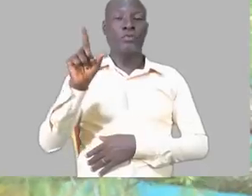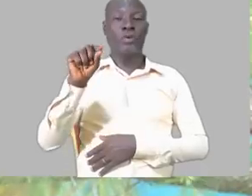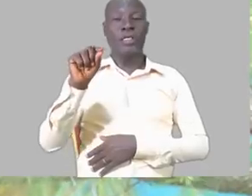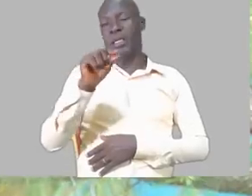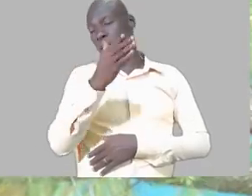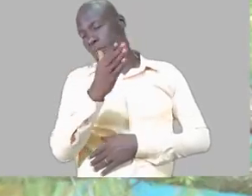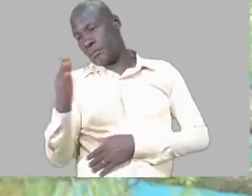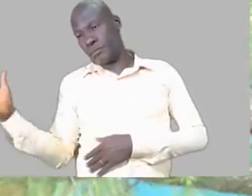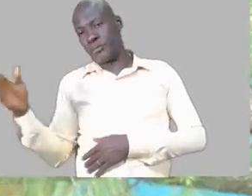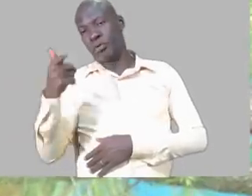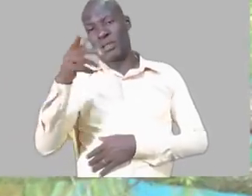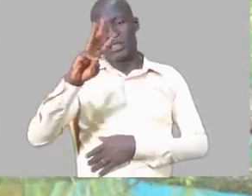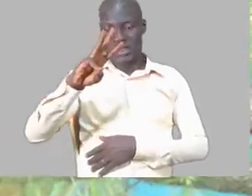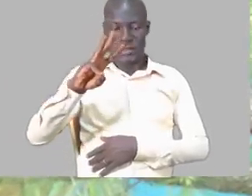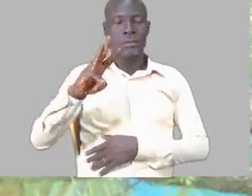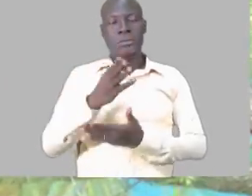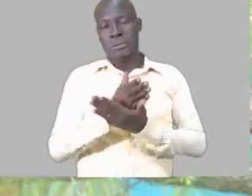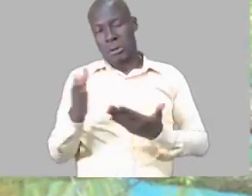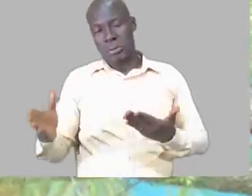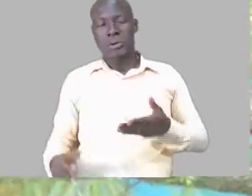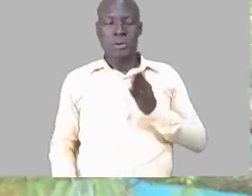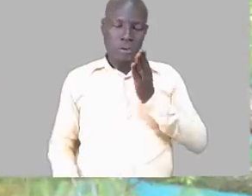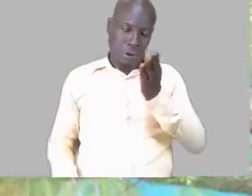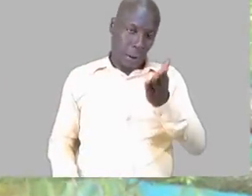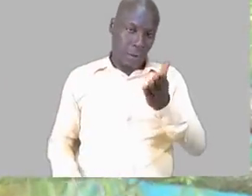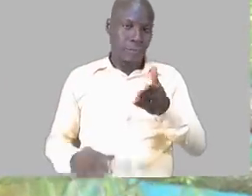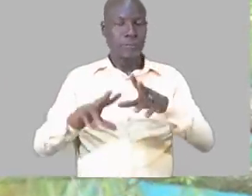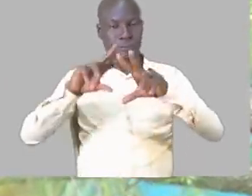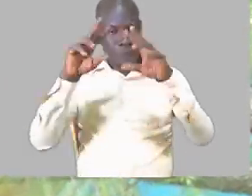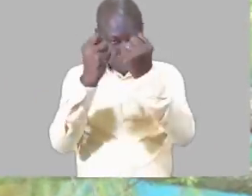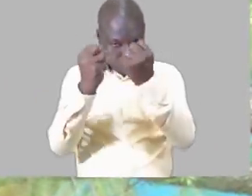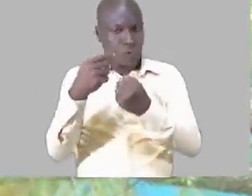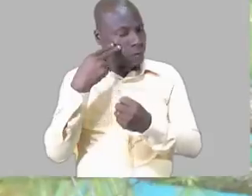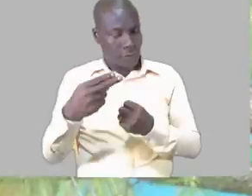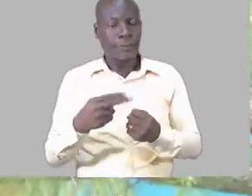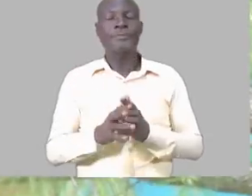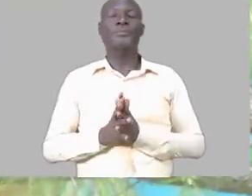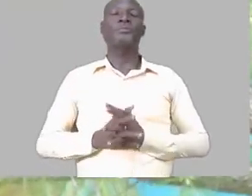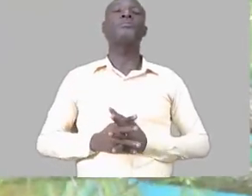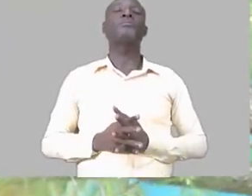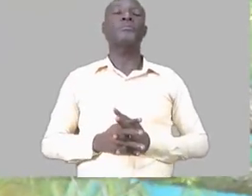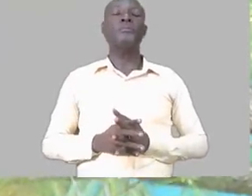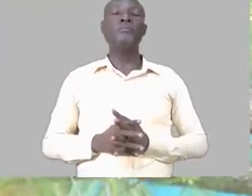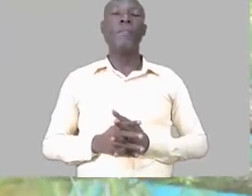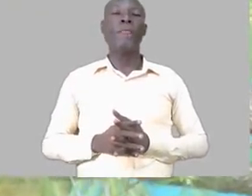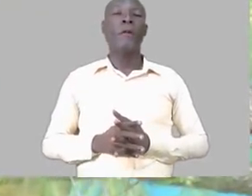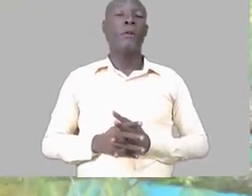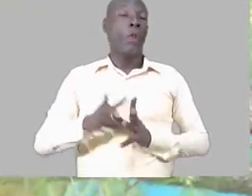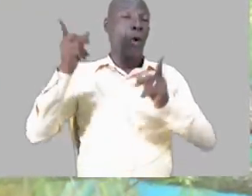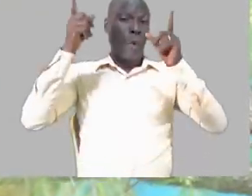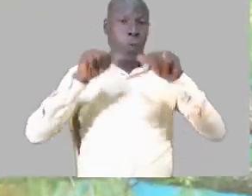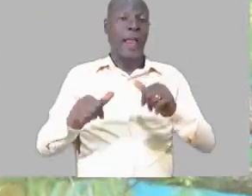20 ekwedu verse 26 asembi ho maame won tofa emfama ho ansan ya ko ene